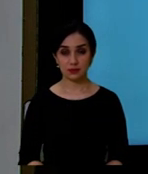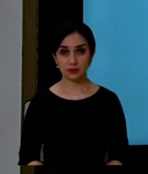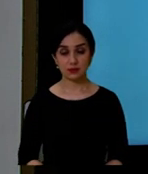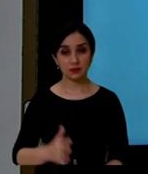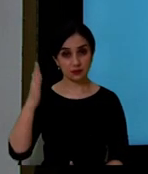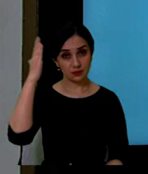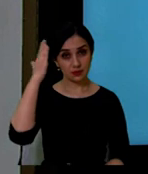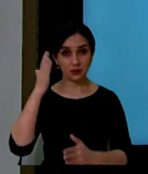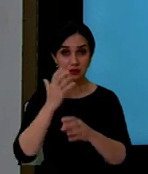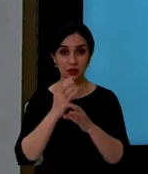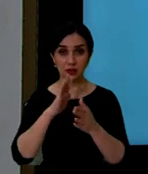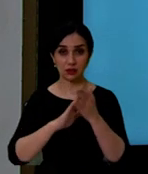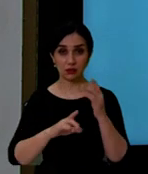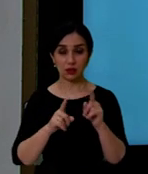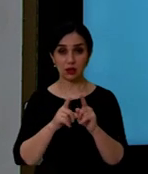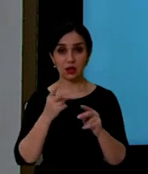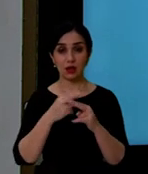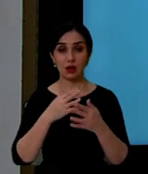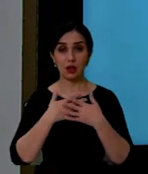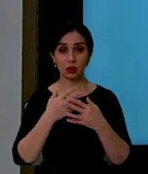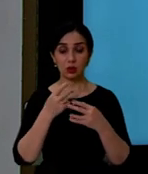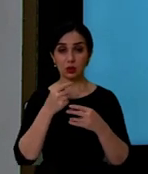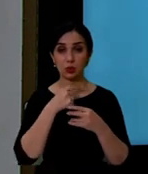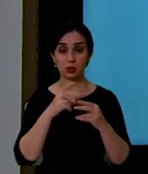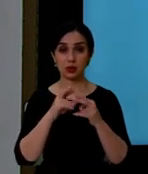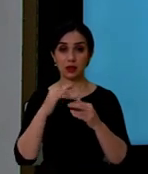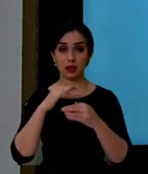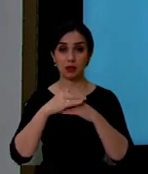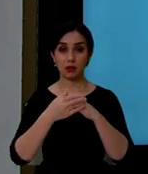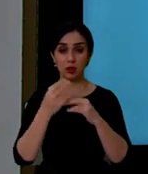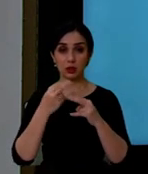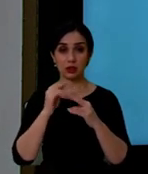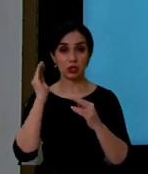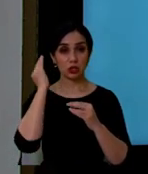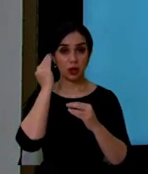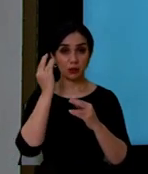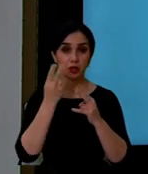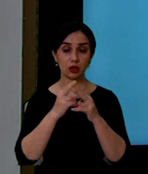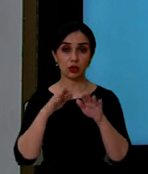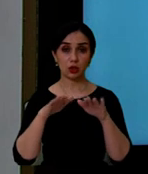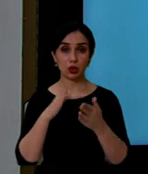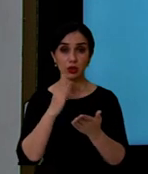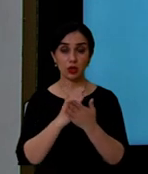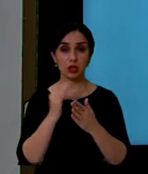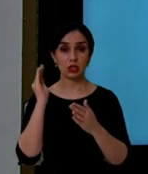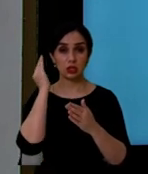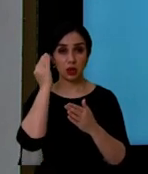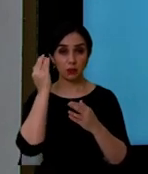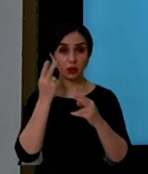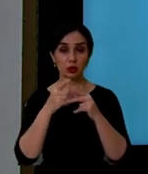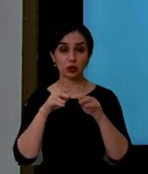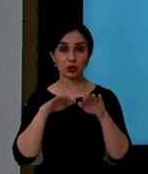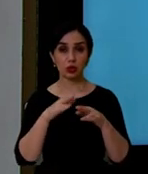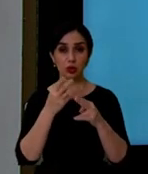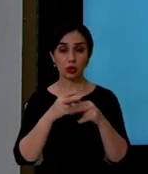Bosh skeletsizlarda xalqum devorining ikki yonida jabra yoriqlari joylashgan. Jabra yoriqlari